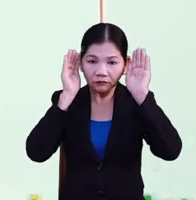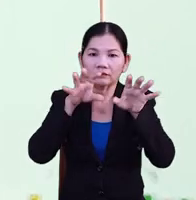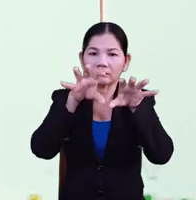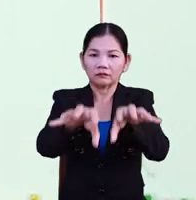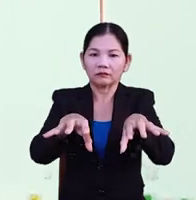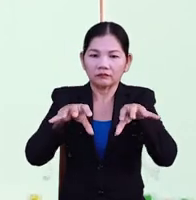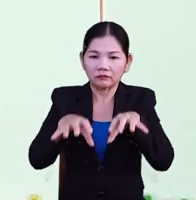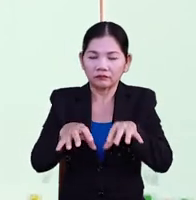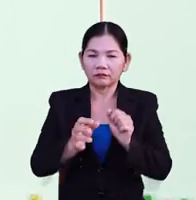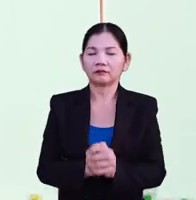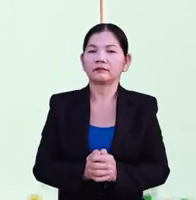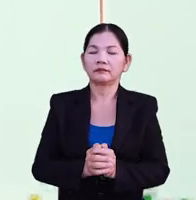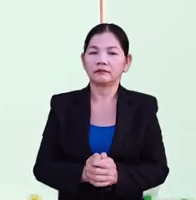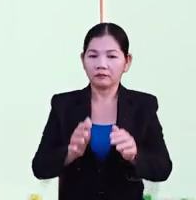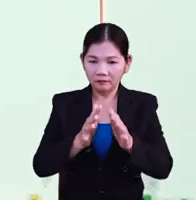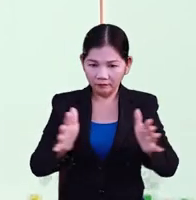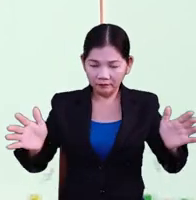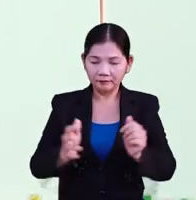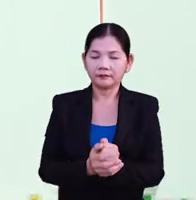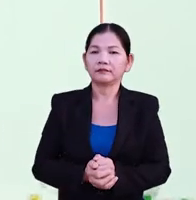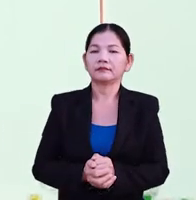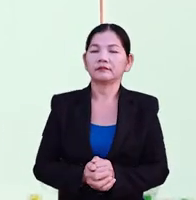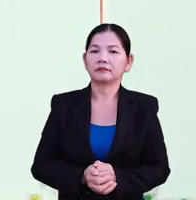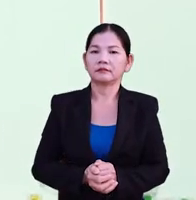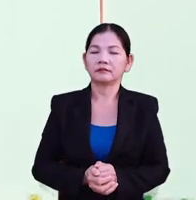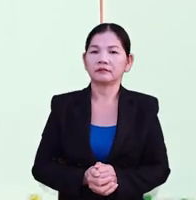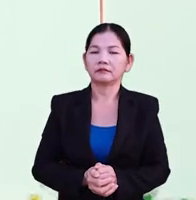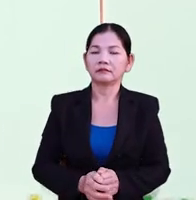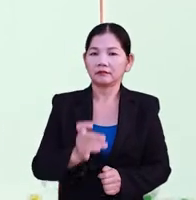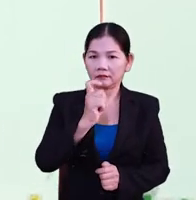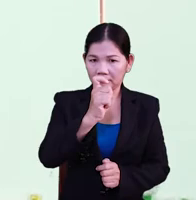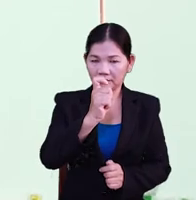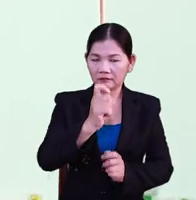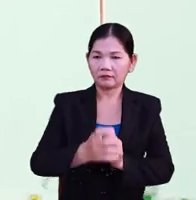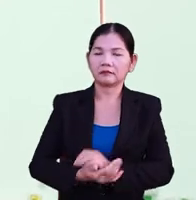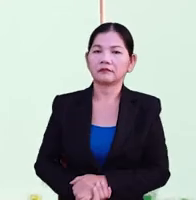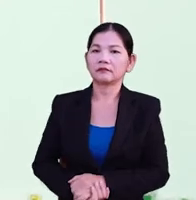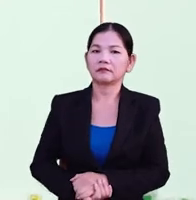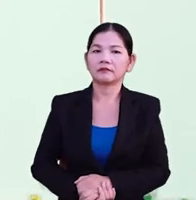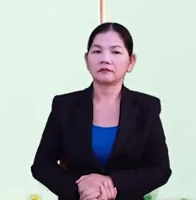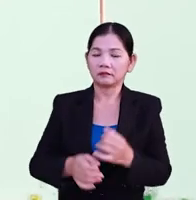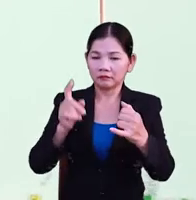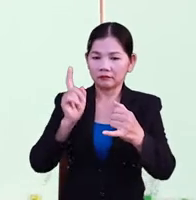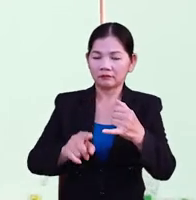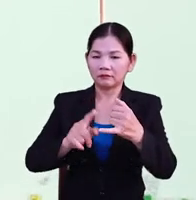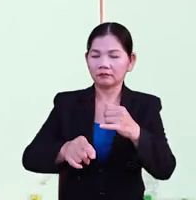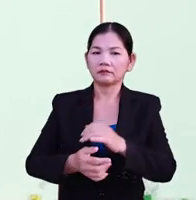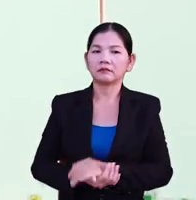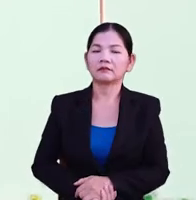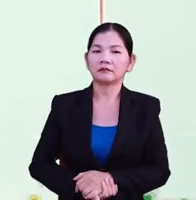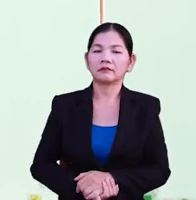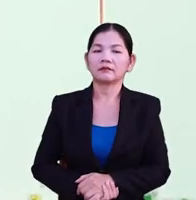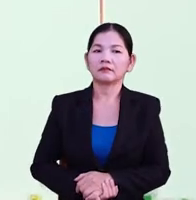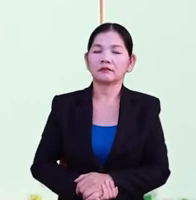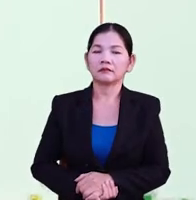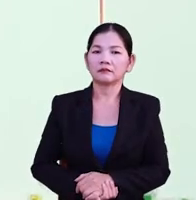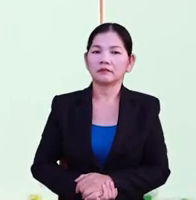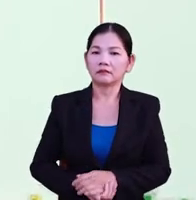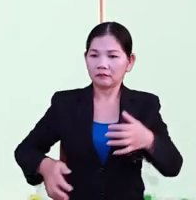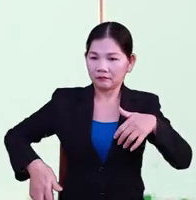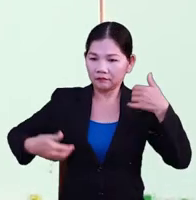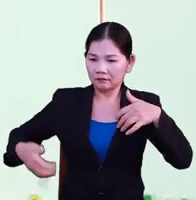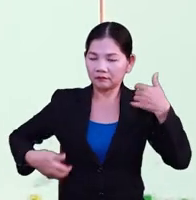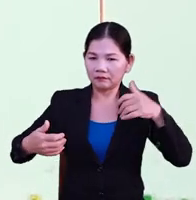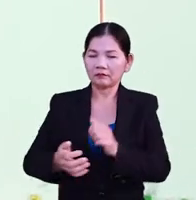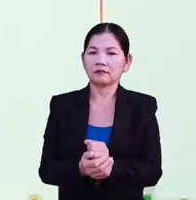ខ្លួនក៏ធំអញ្ចឹងតាំងដល់អក្សរខចុងក្រោយចាស្វាអញ្ចឹង